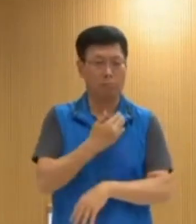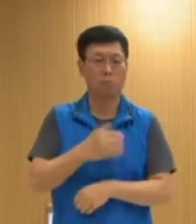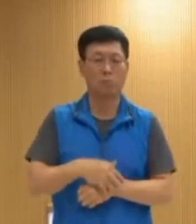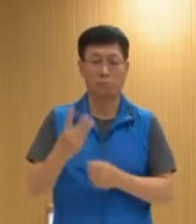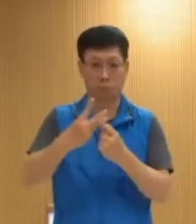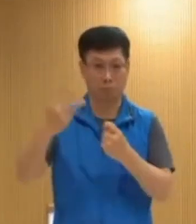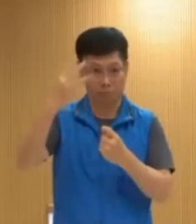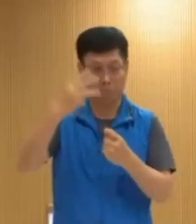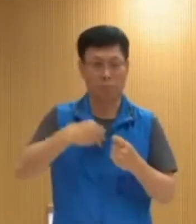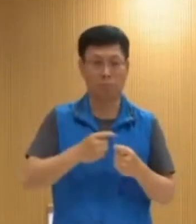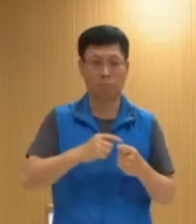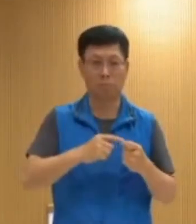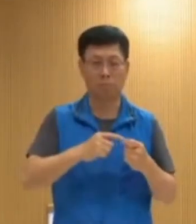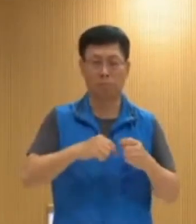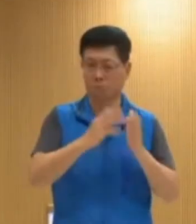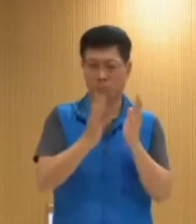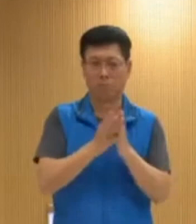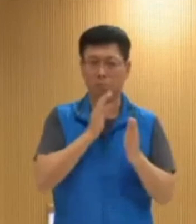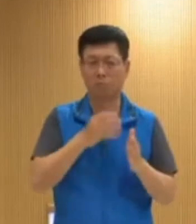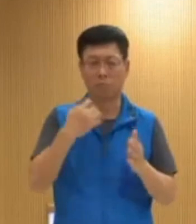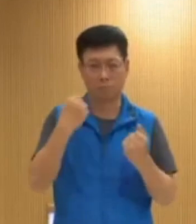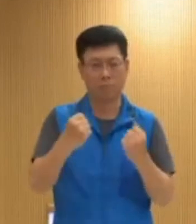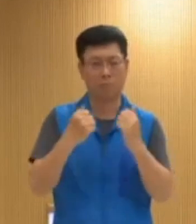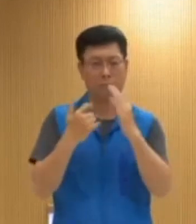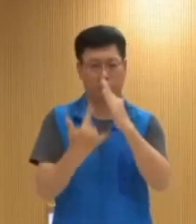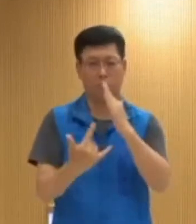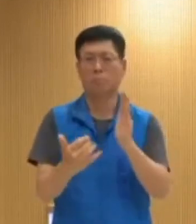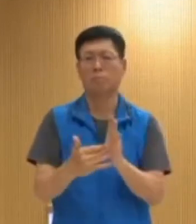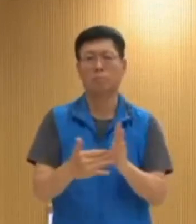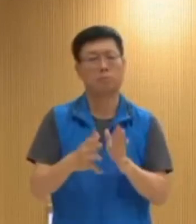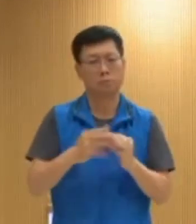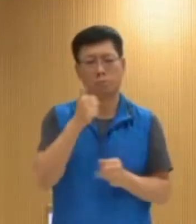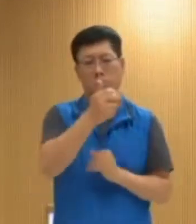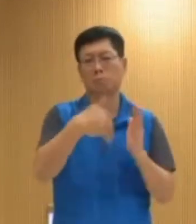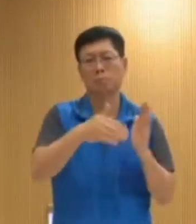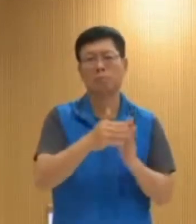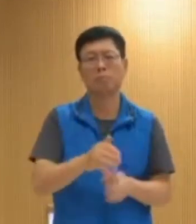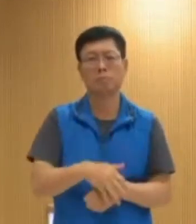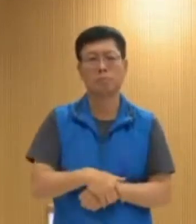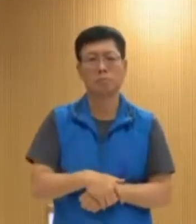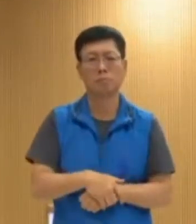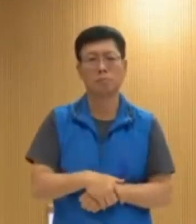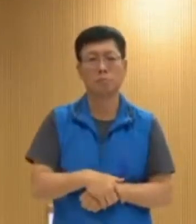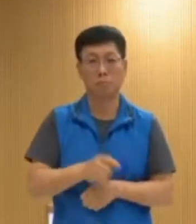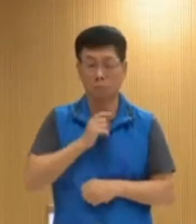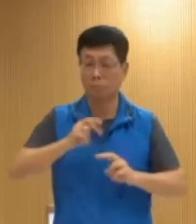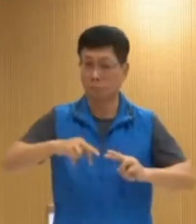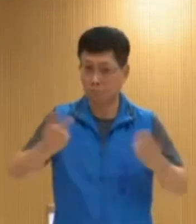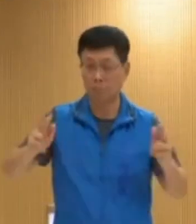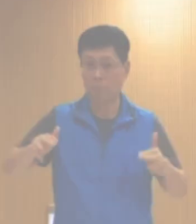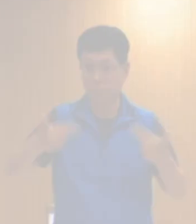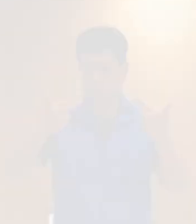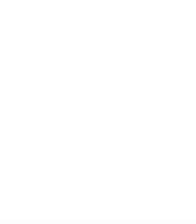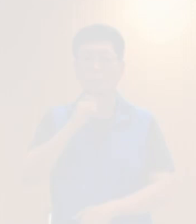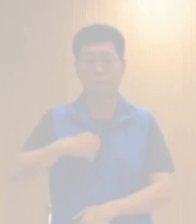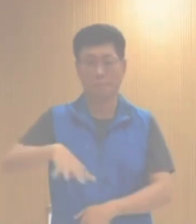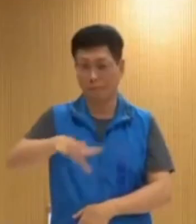高三跟国九的学生在家不到校，改采线上学习方